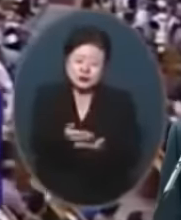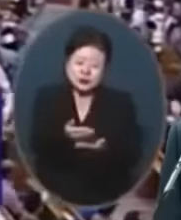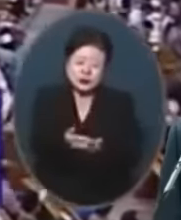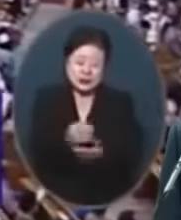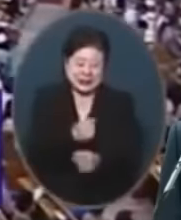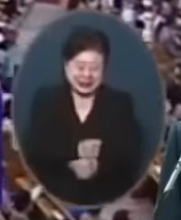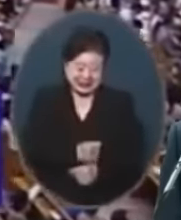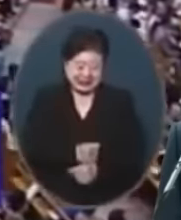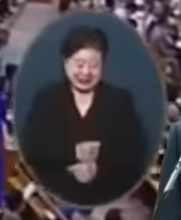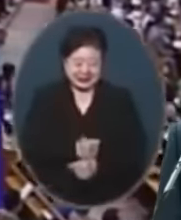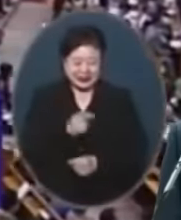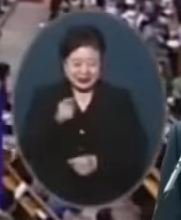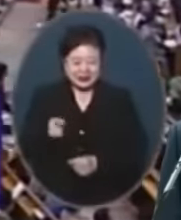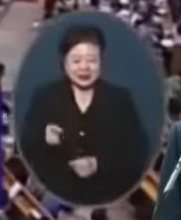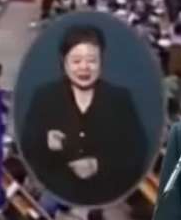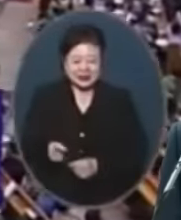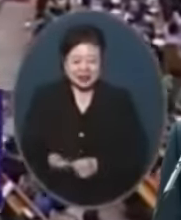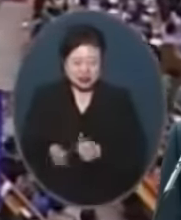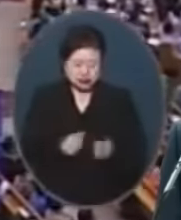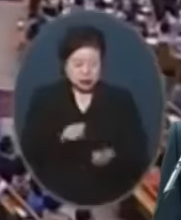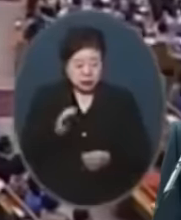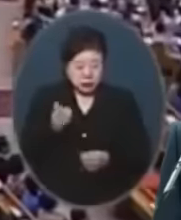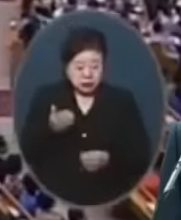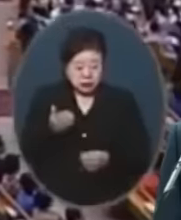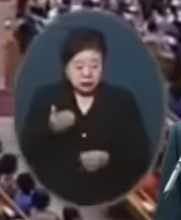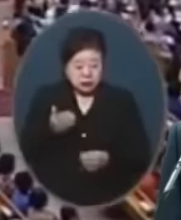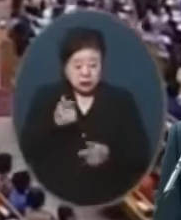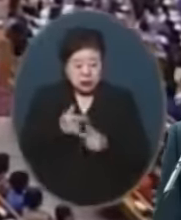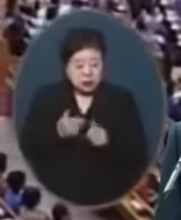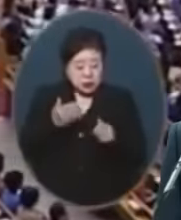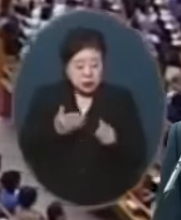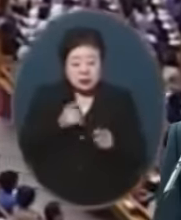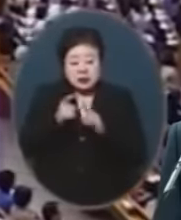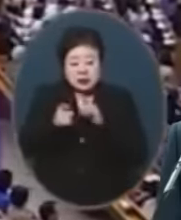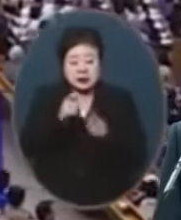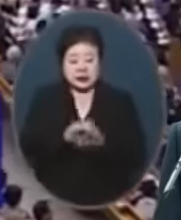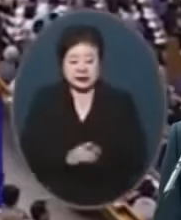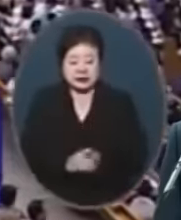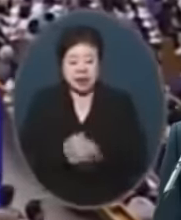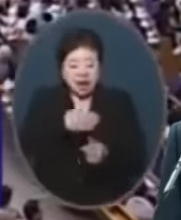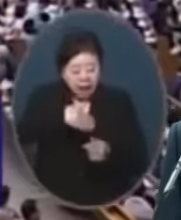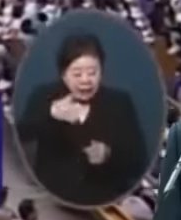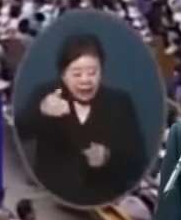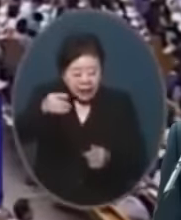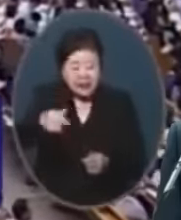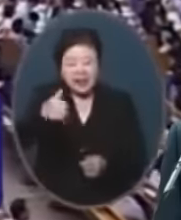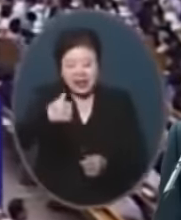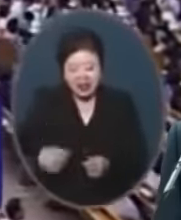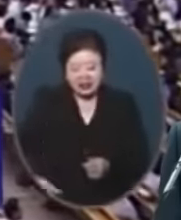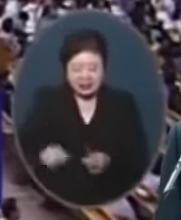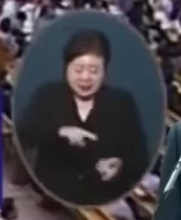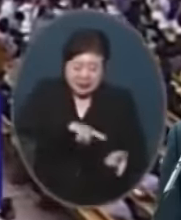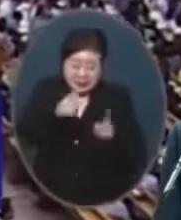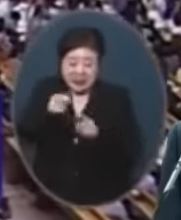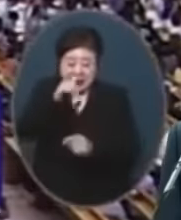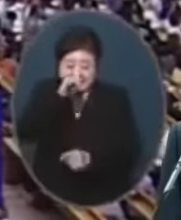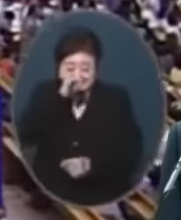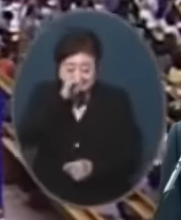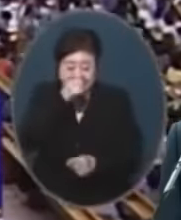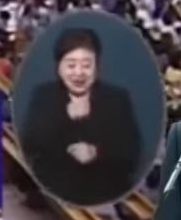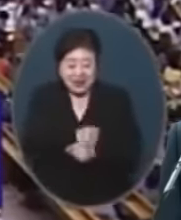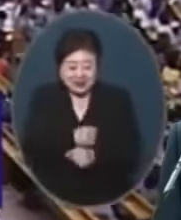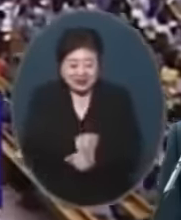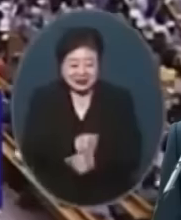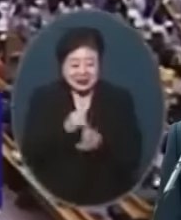고쳐주소서 하니 그가 거의 죽게 되었더라. 예수께서 이르시되 가라 내 아들이 살아있다 하시니